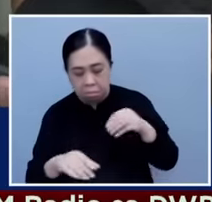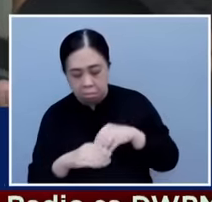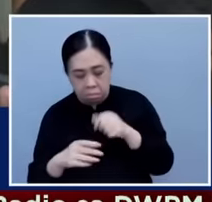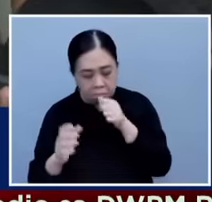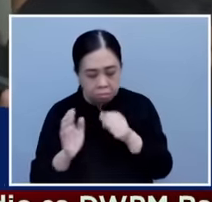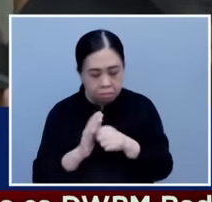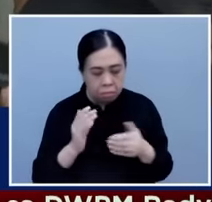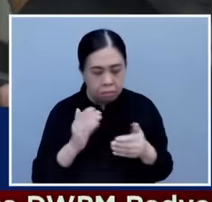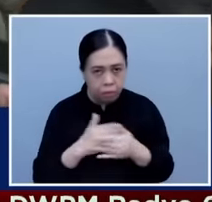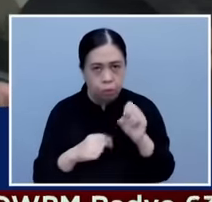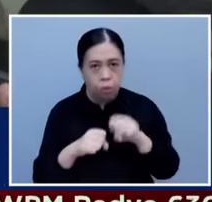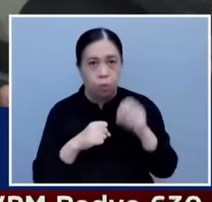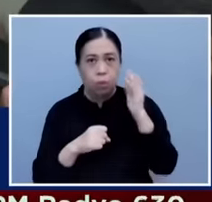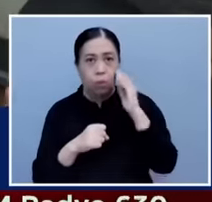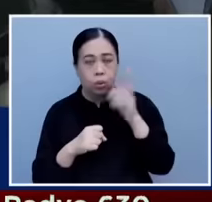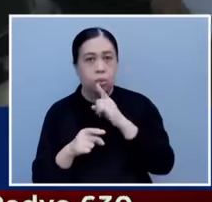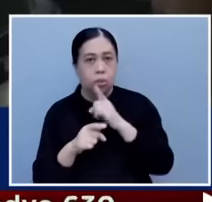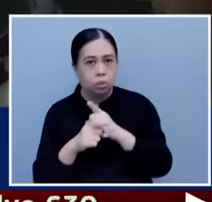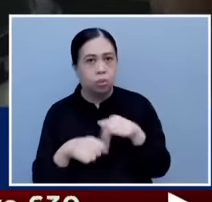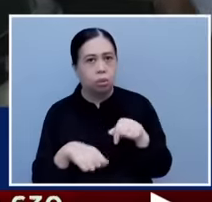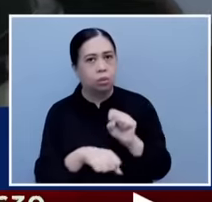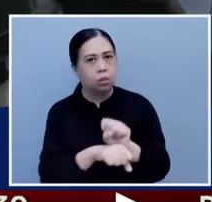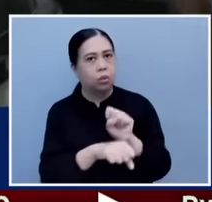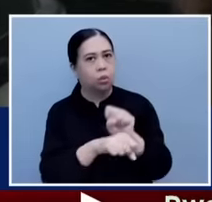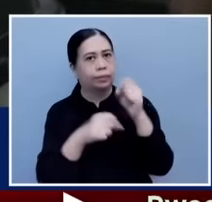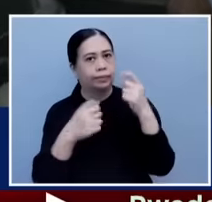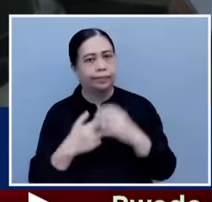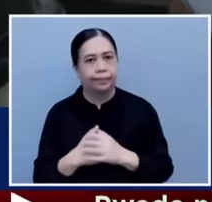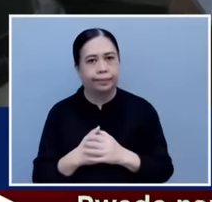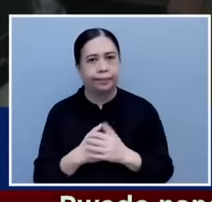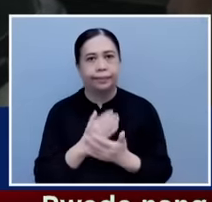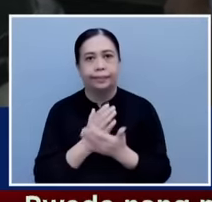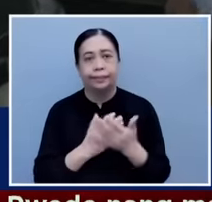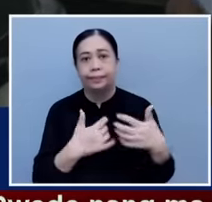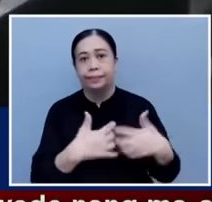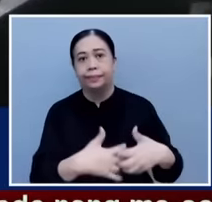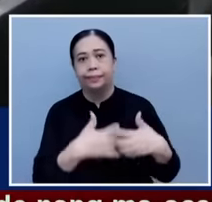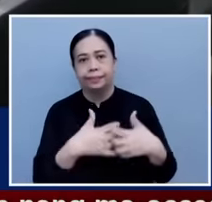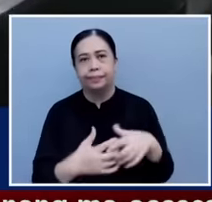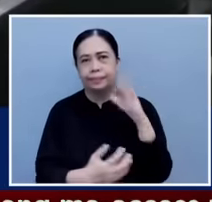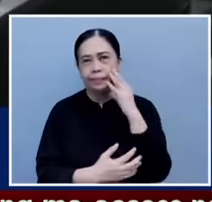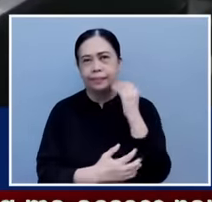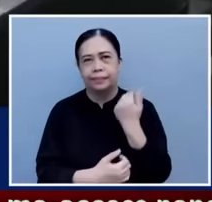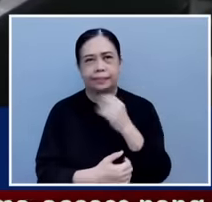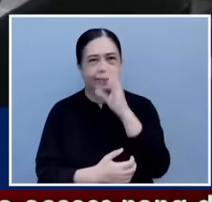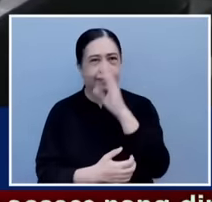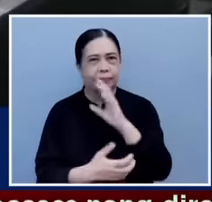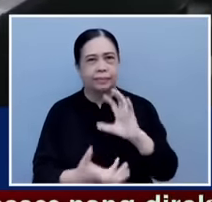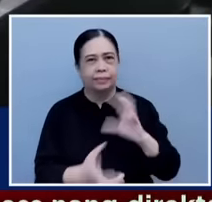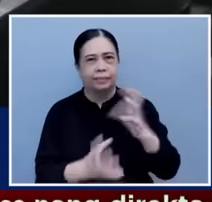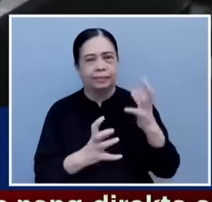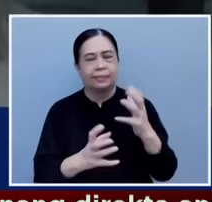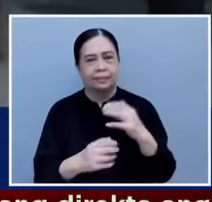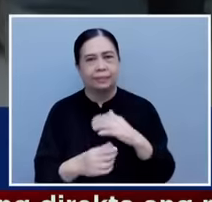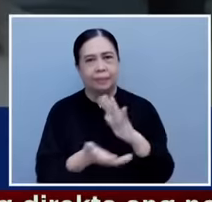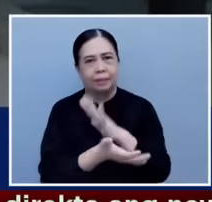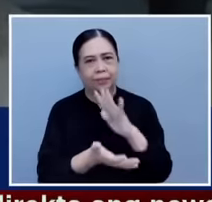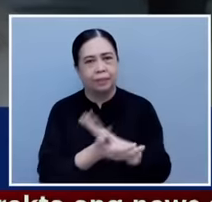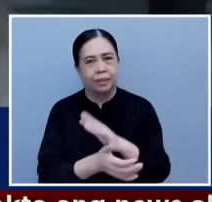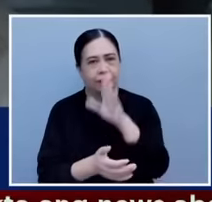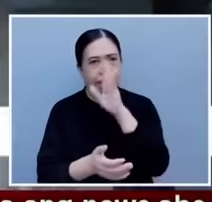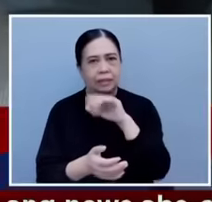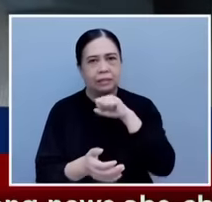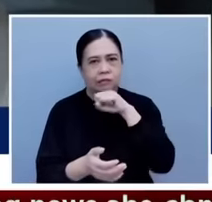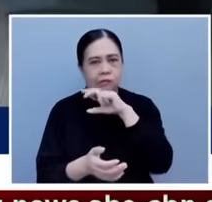Para rin malaman na talagang functioning siya. Ang ilan sa mga makina nakaranas ng paper jam. Medyo may lukot po sa dulo.